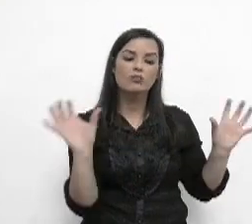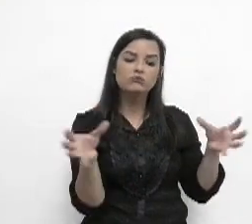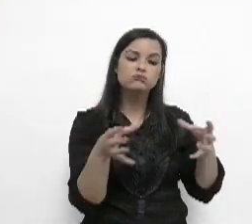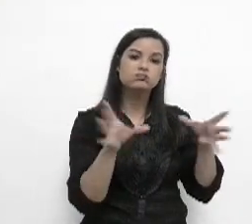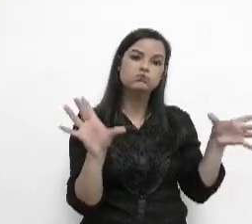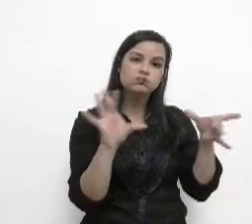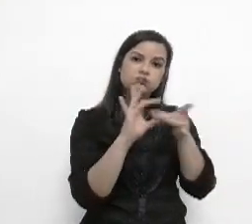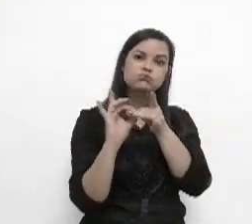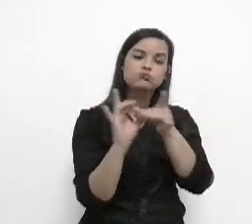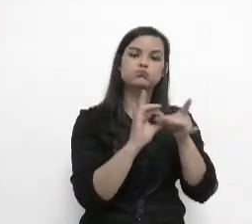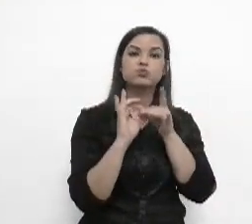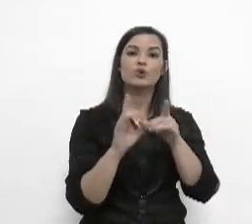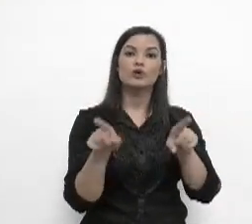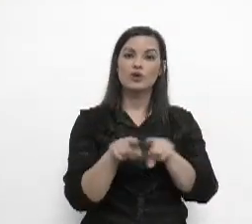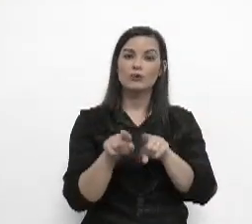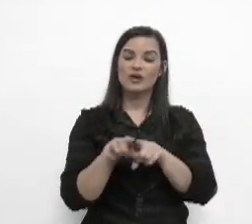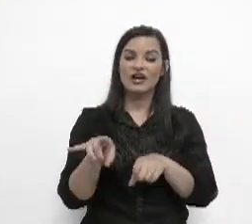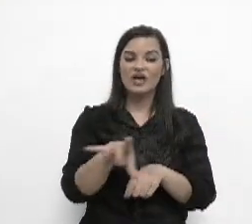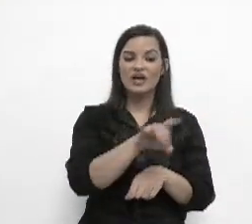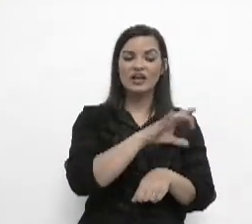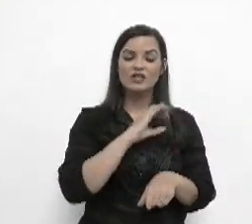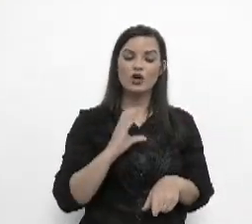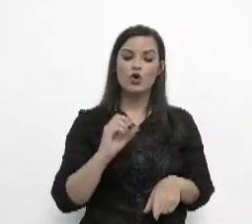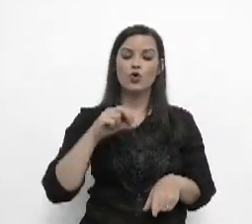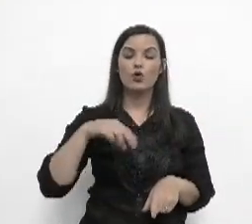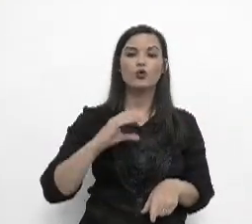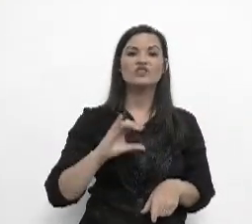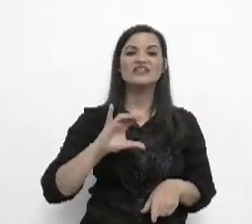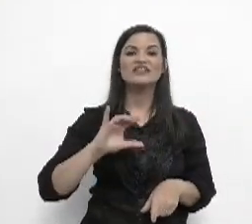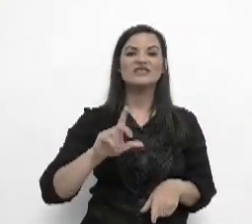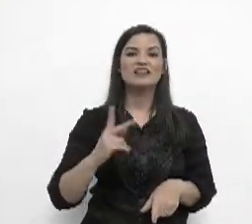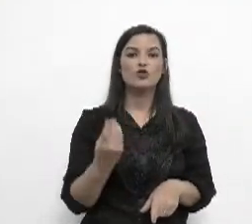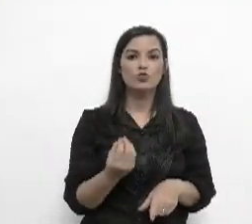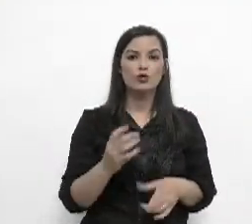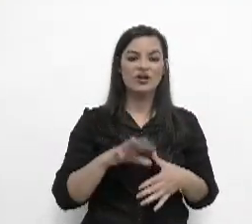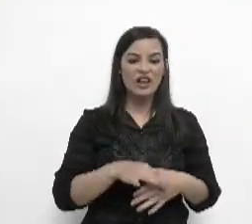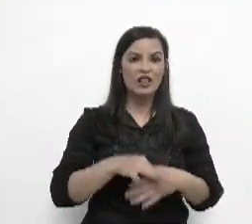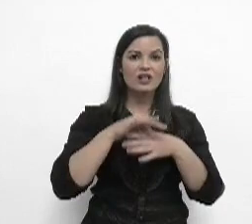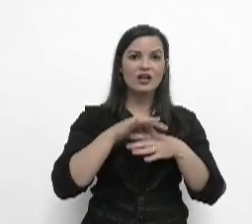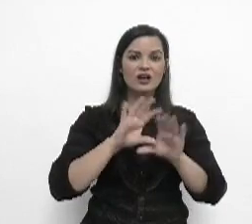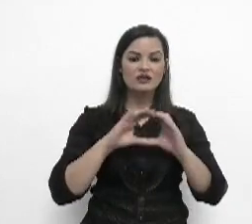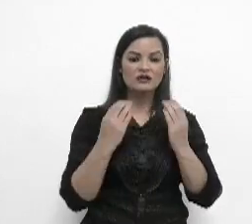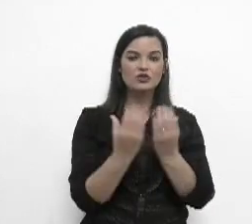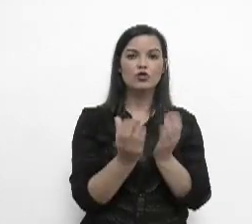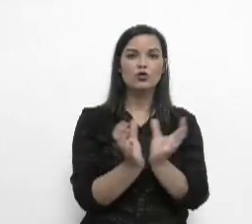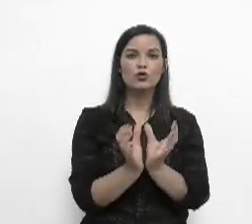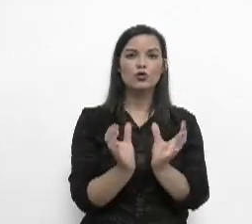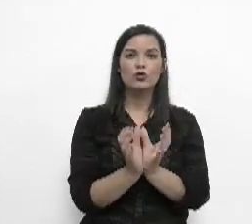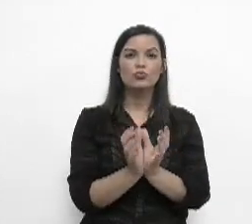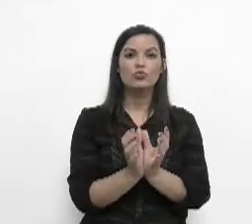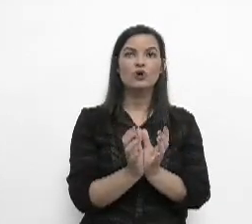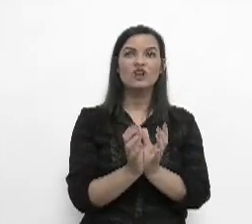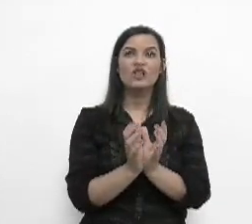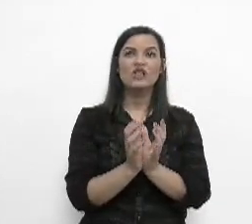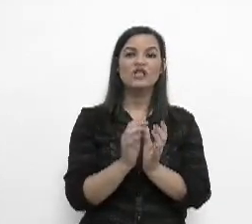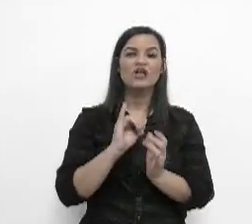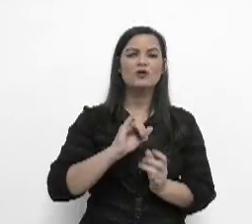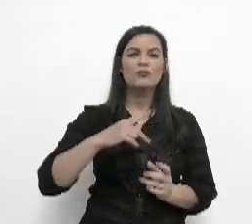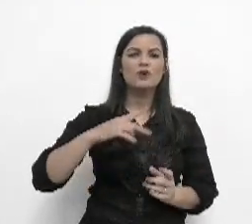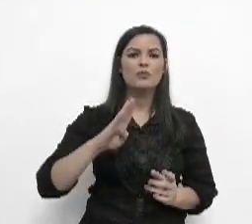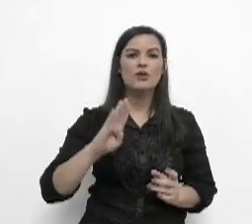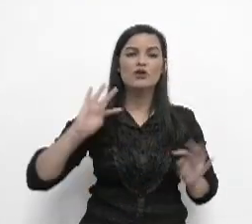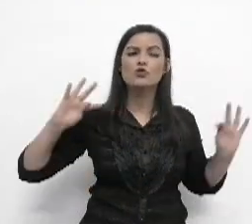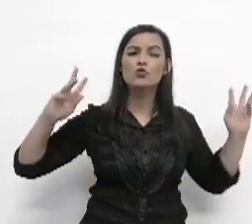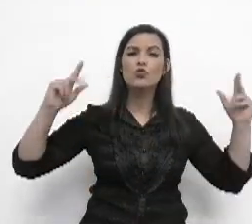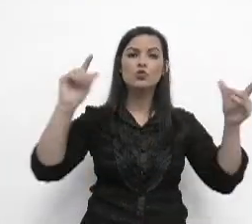여러분 총회가 하나 될 수 있기를 E 축복합니다. que todo o concílio de toda a igreja da presbiteriana do Brasil possam se unir. 하나가 되라는 말은 마음이 하나가